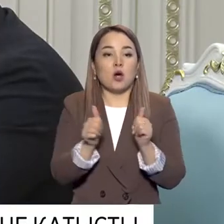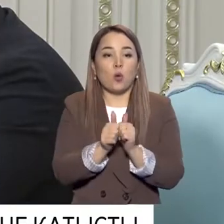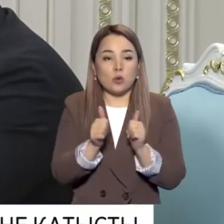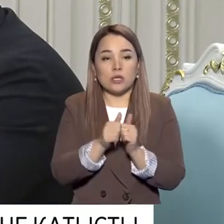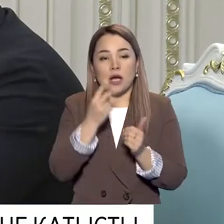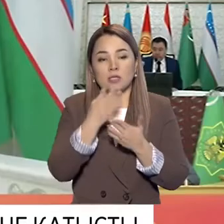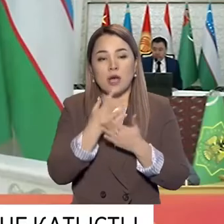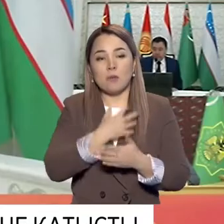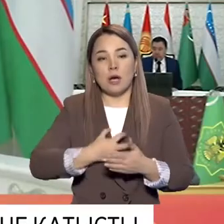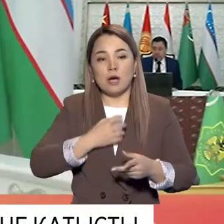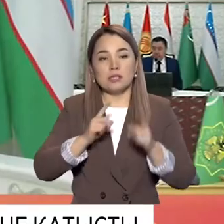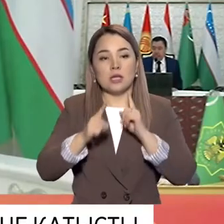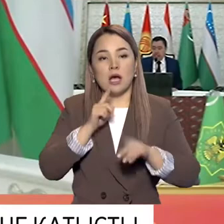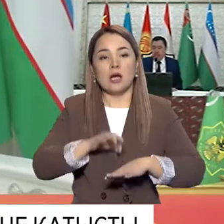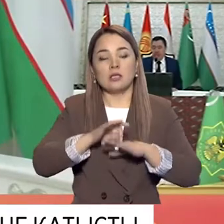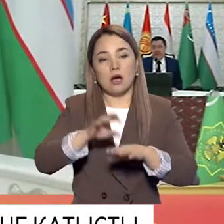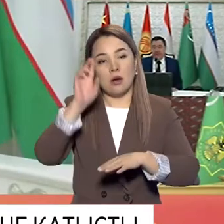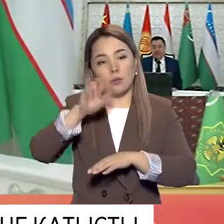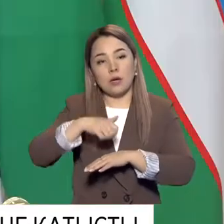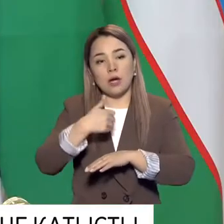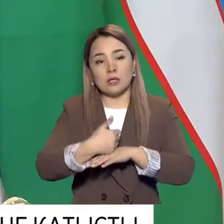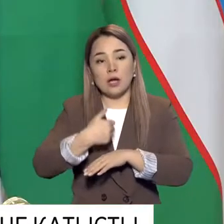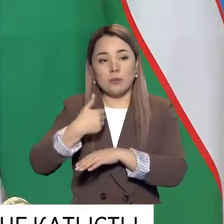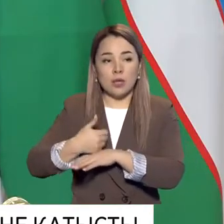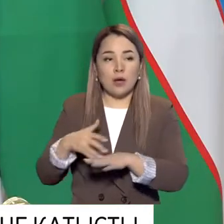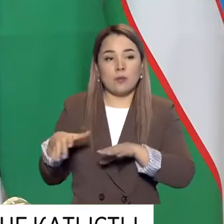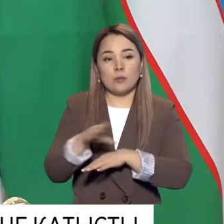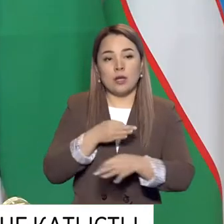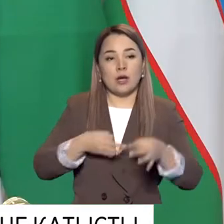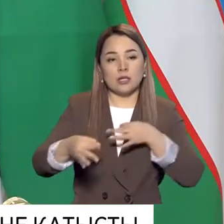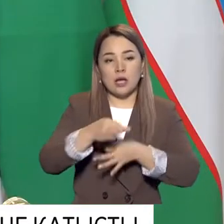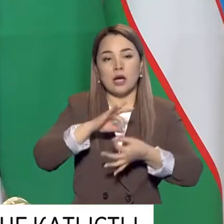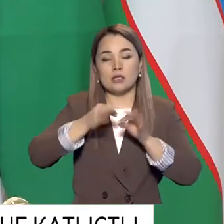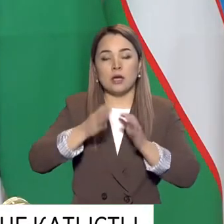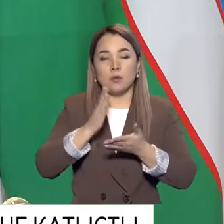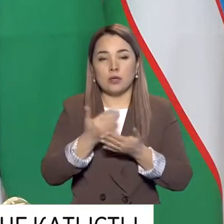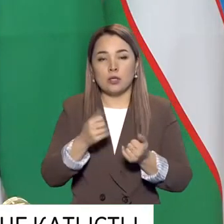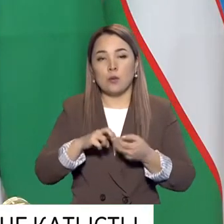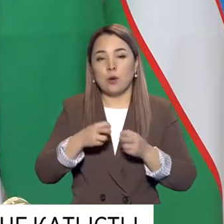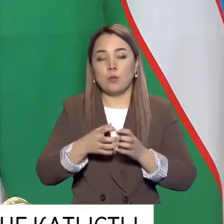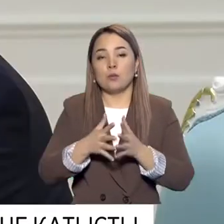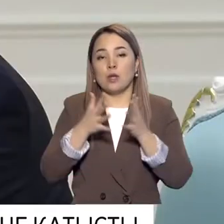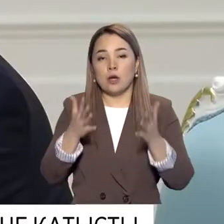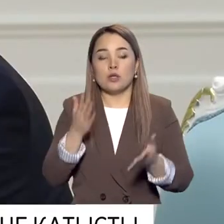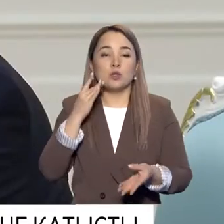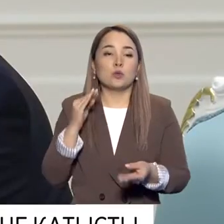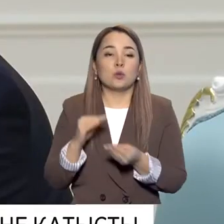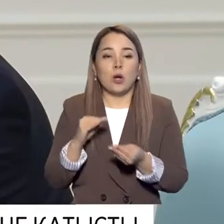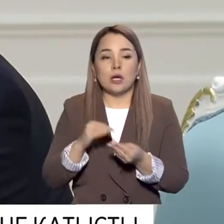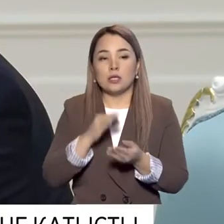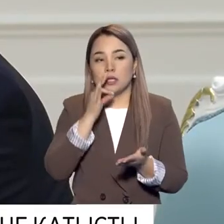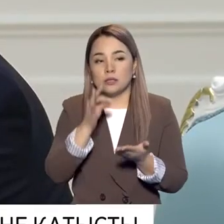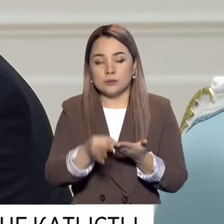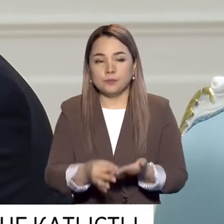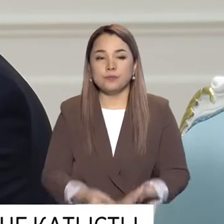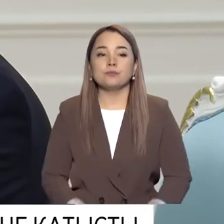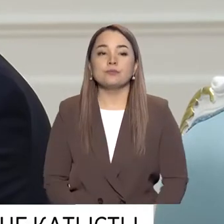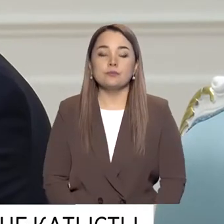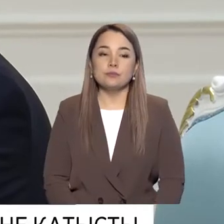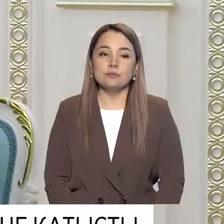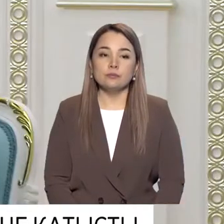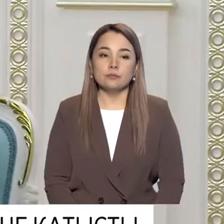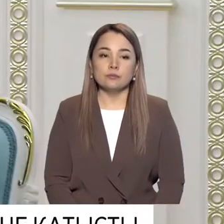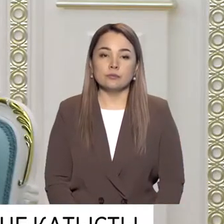Саммиттің маңыздылығы да осында. Мемлекеттер басшылары көп дүниені ортаға салды. Әуелгі мәселе тұрақтылық. Первые дни января